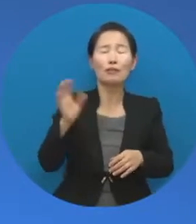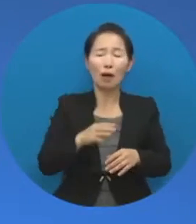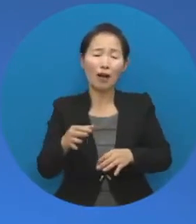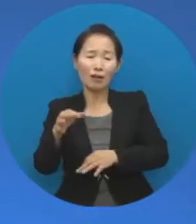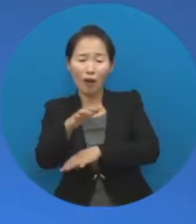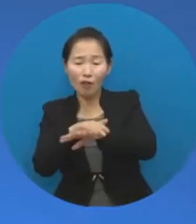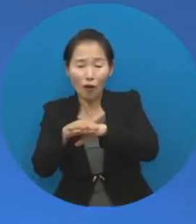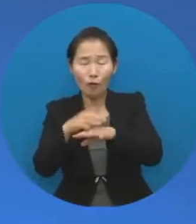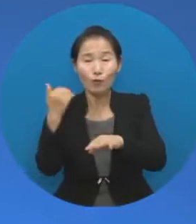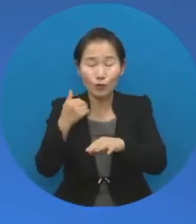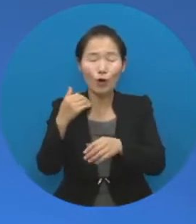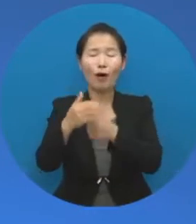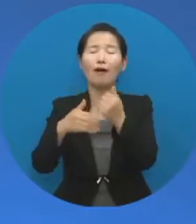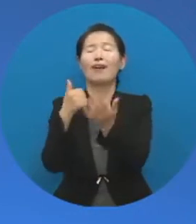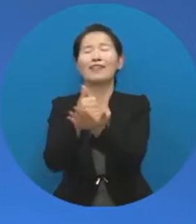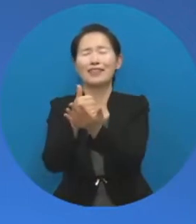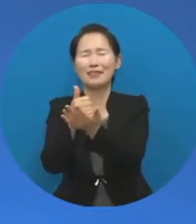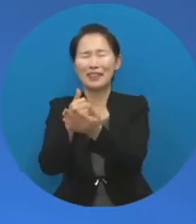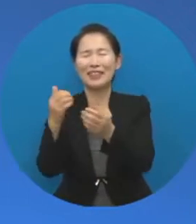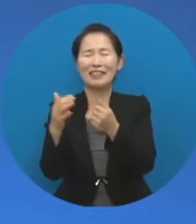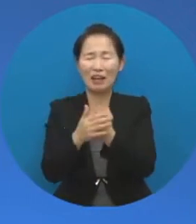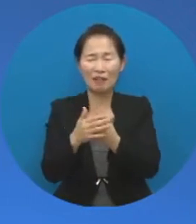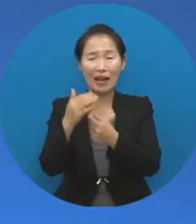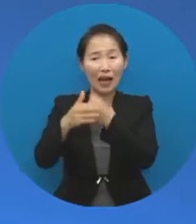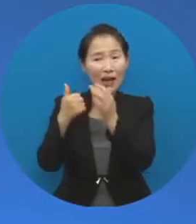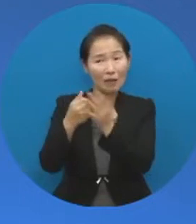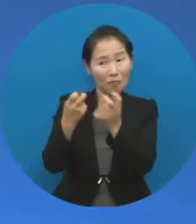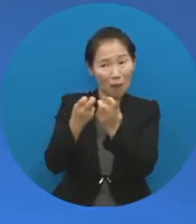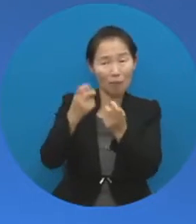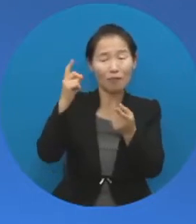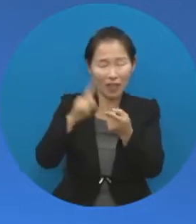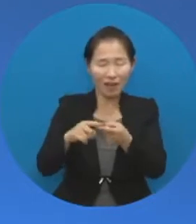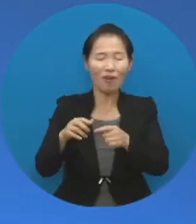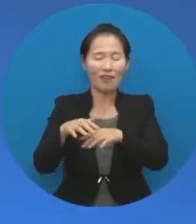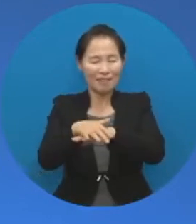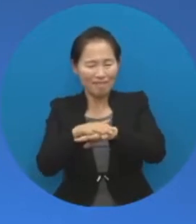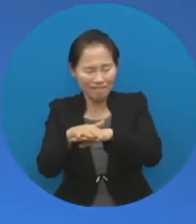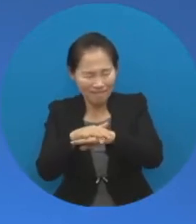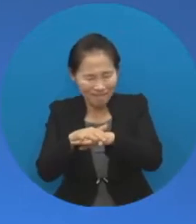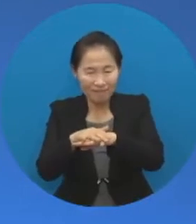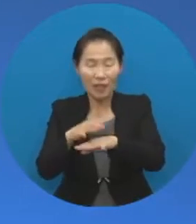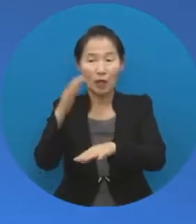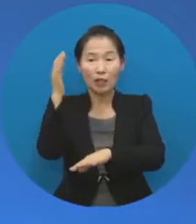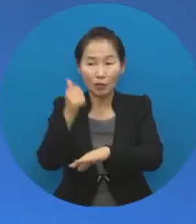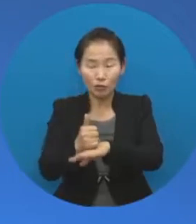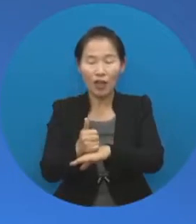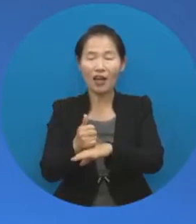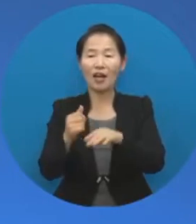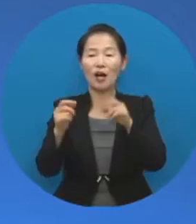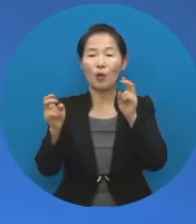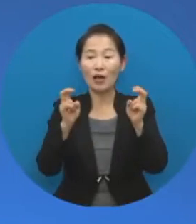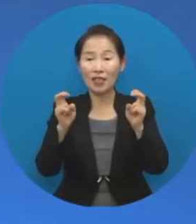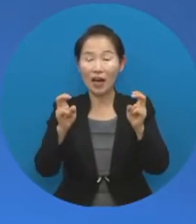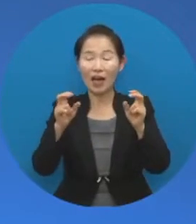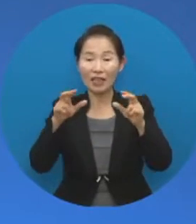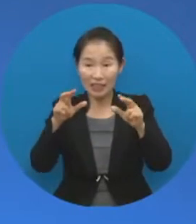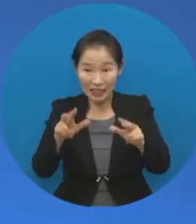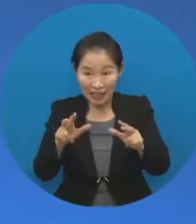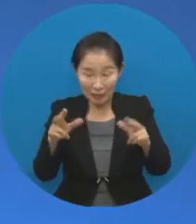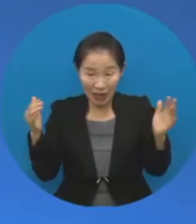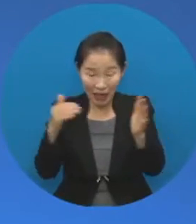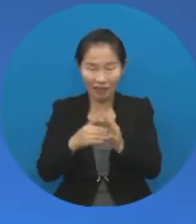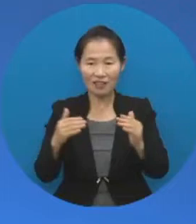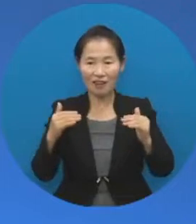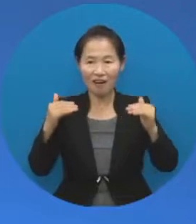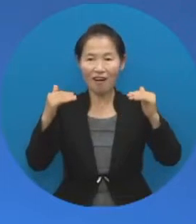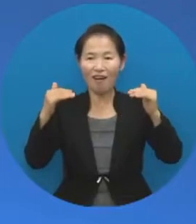거예요. 그래가지고 그 전략대로 했더니 그 회사가 이제 계속 이제 성장해 가고 있는 중이랍니다. 제가